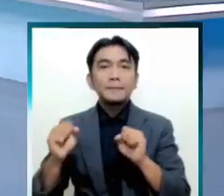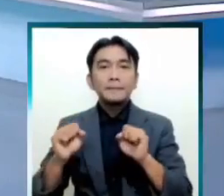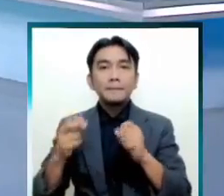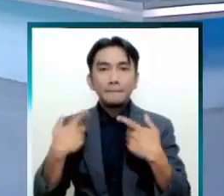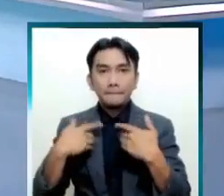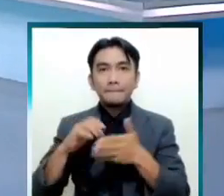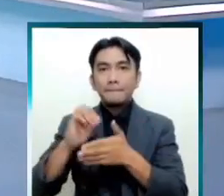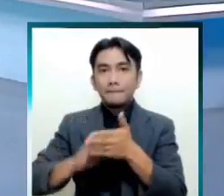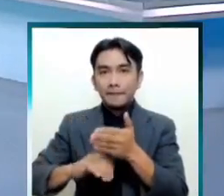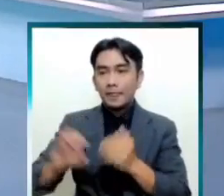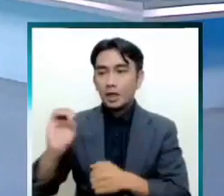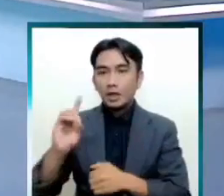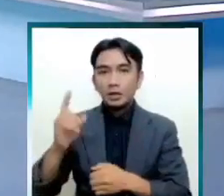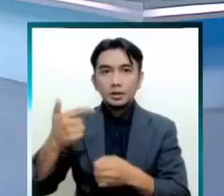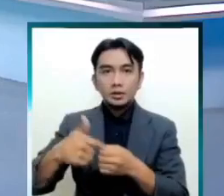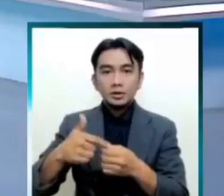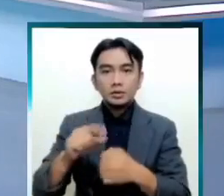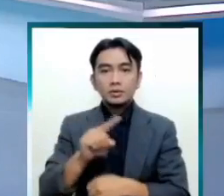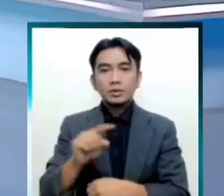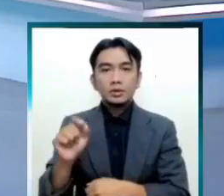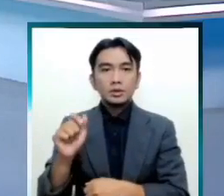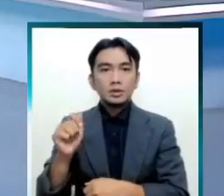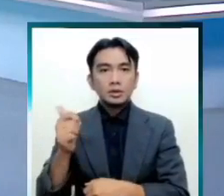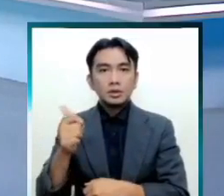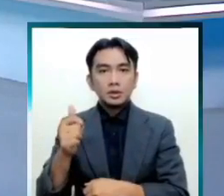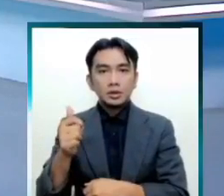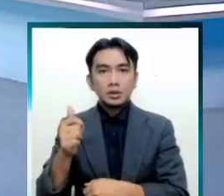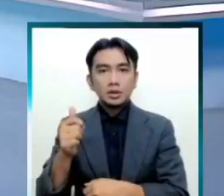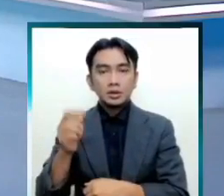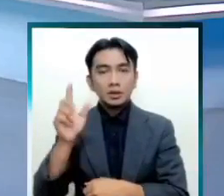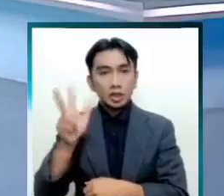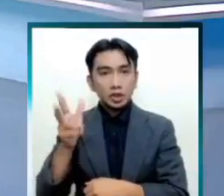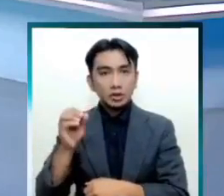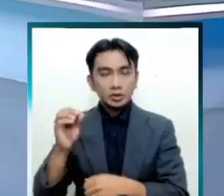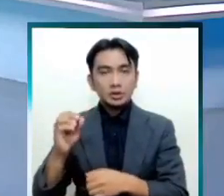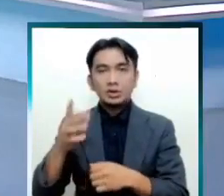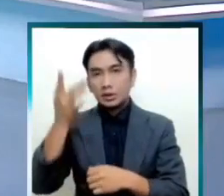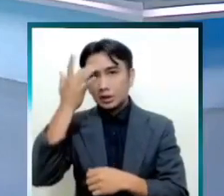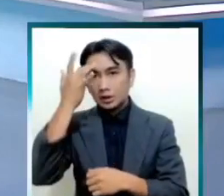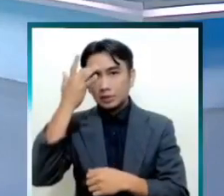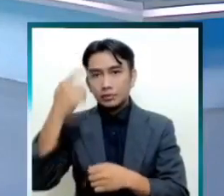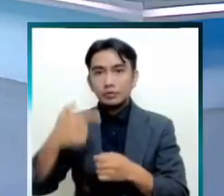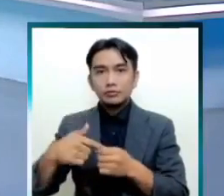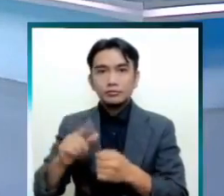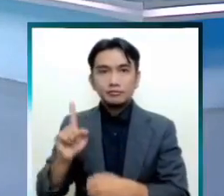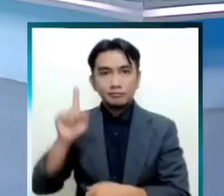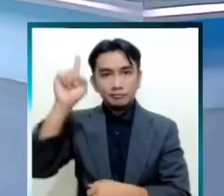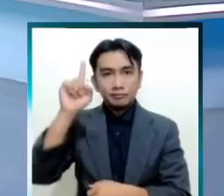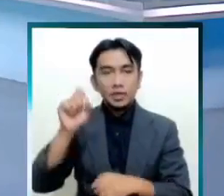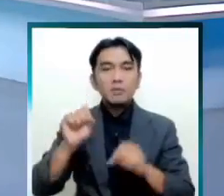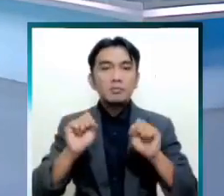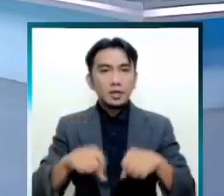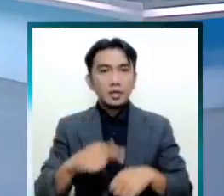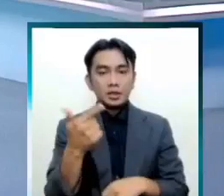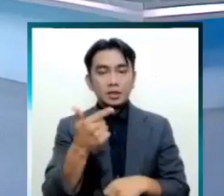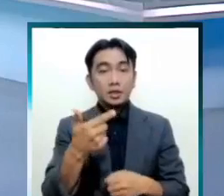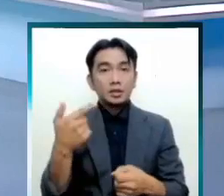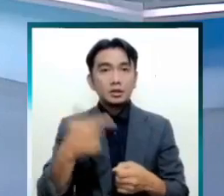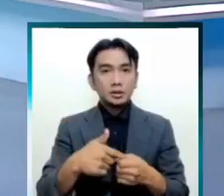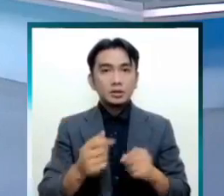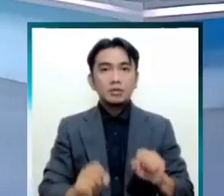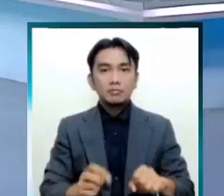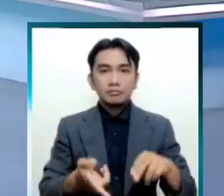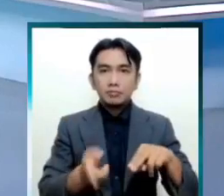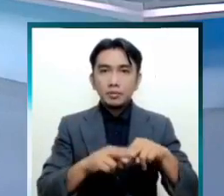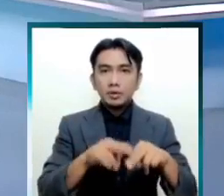nasa 10 hanggang 30 centavos kada litro. Pero posible namang may taas presyo sa gasolina na nasa 70 hanggang 90